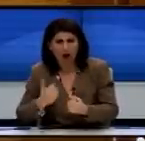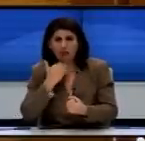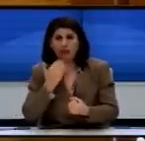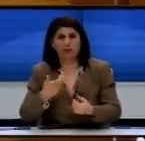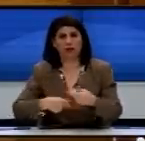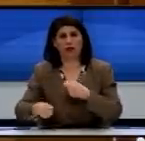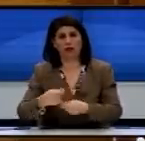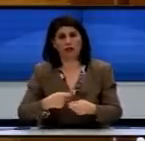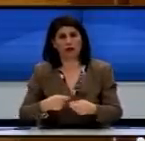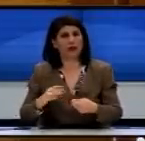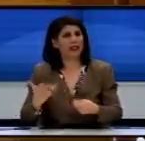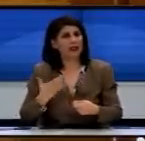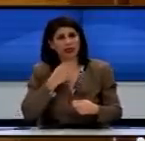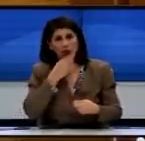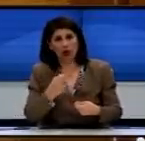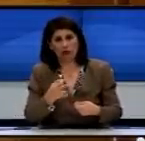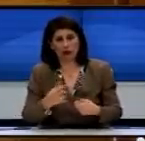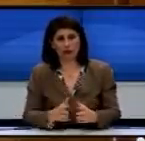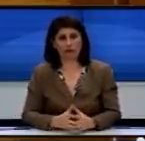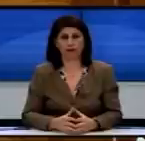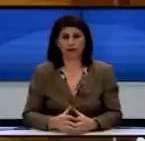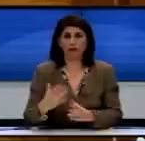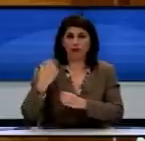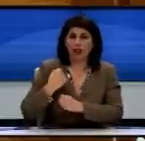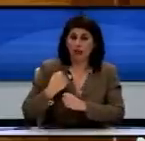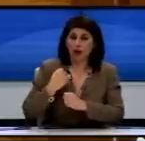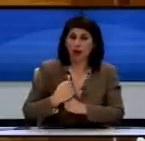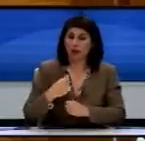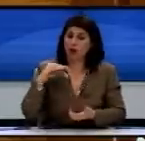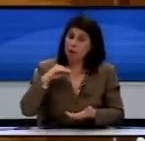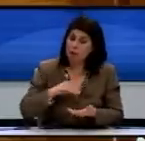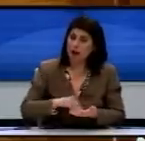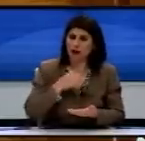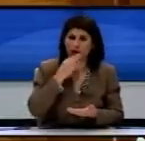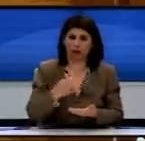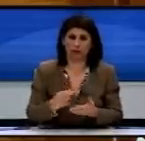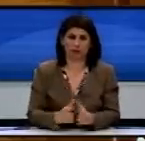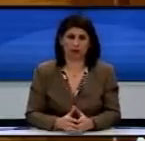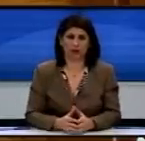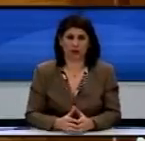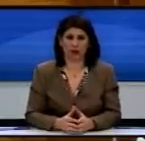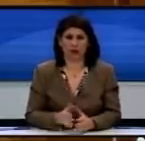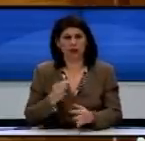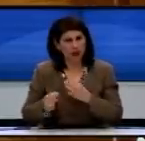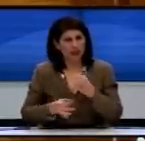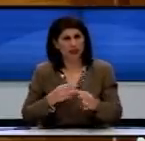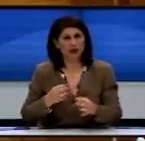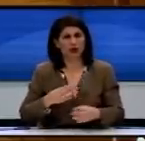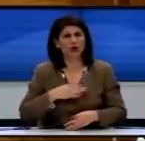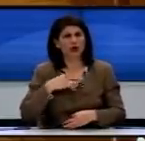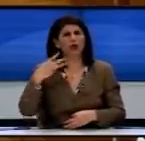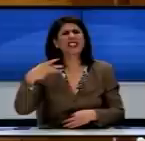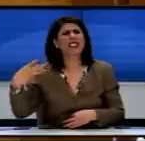μπορούσαμε να τη διαχειριστούμε. Γιατί το λέω αυτό? Διότι τον Ιανουάριο, θα σας το ξαναπώ και νομίζω ότι μπορεί να σας τα εξηγήσει και ο κύριος